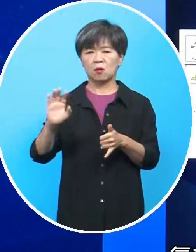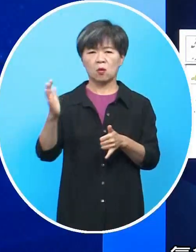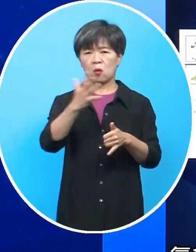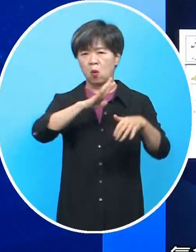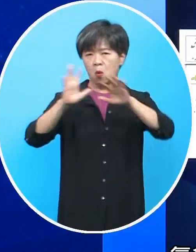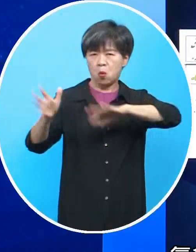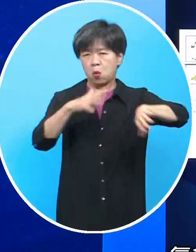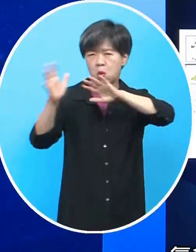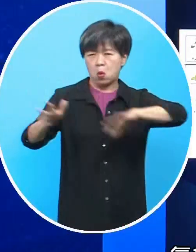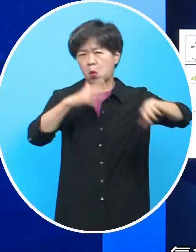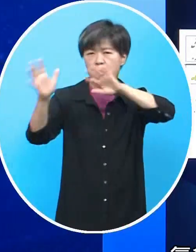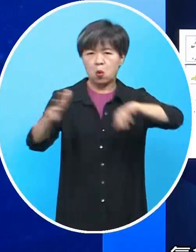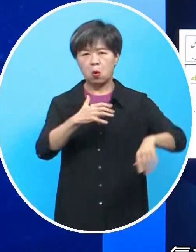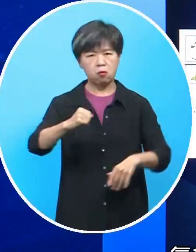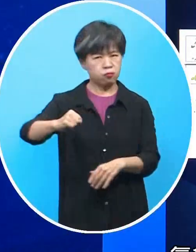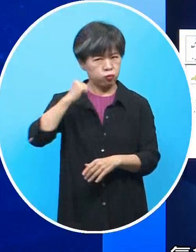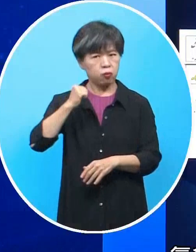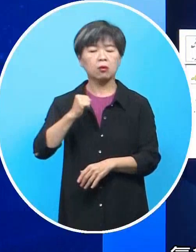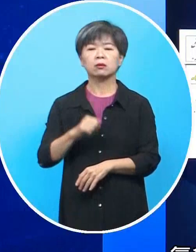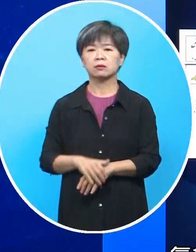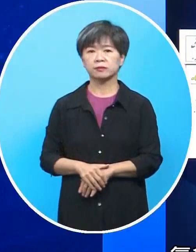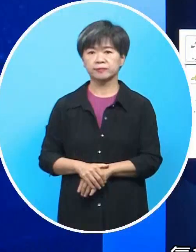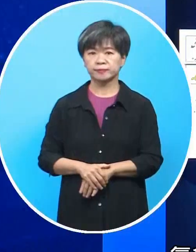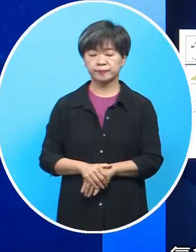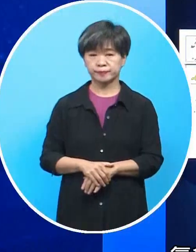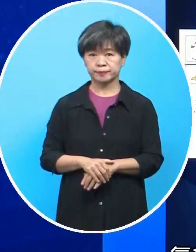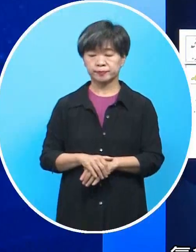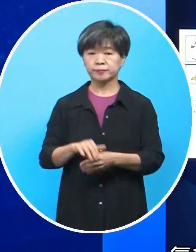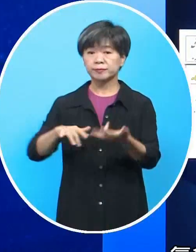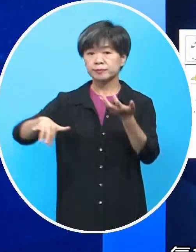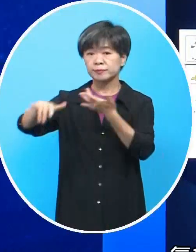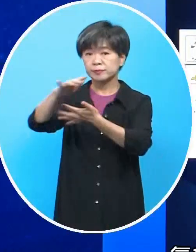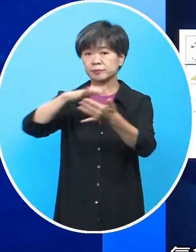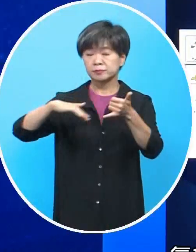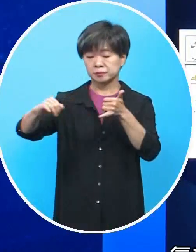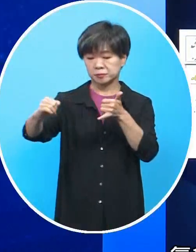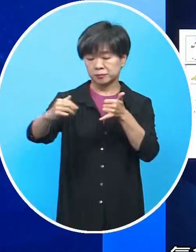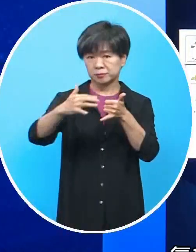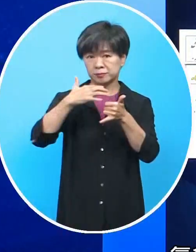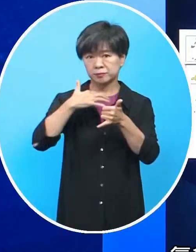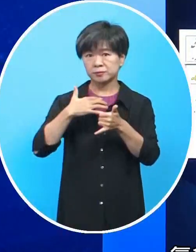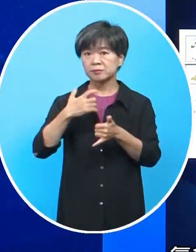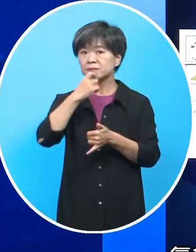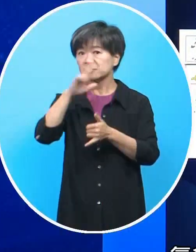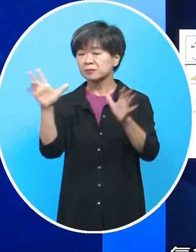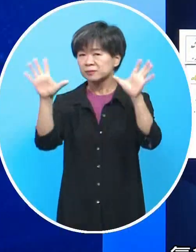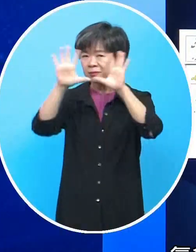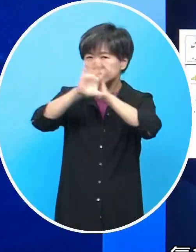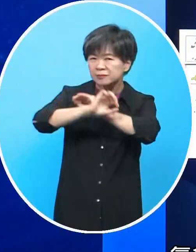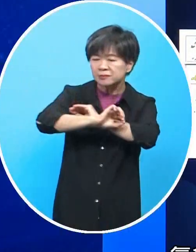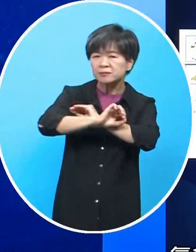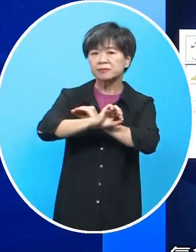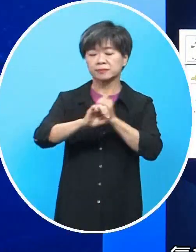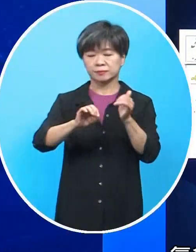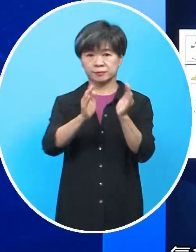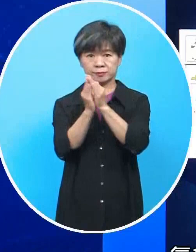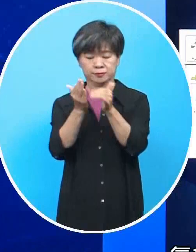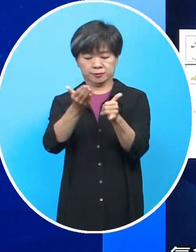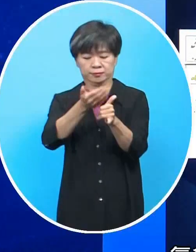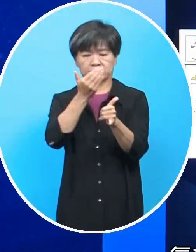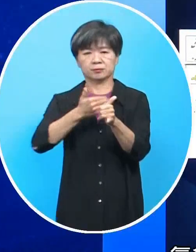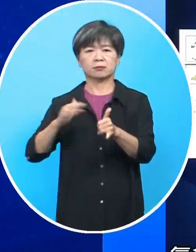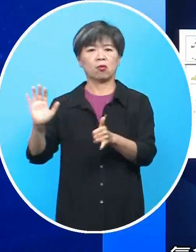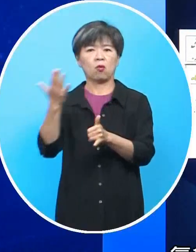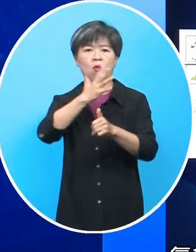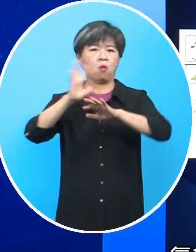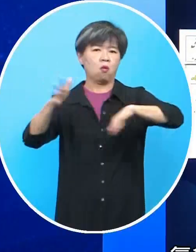会逐渐的增加。那另外，在台风外围环流影响之下，今天白天到今天晚上，桃园以北这边还是比较容易有强阵风